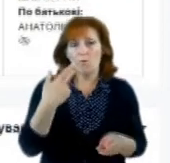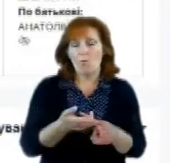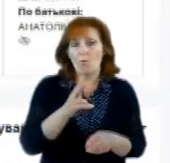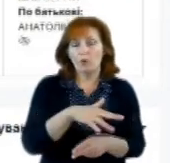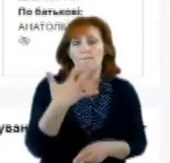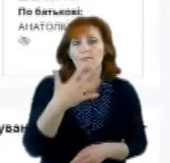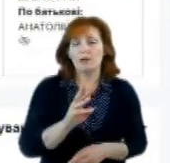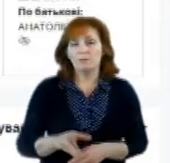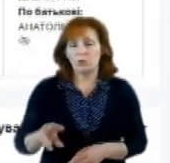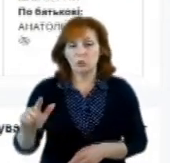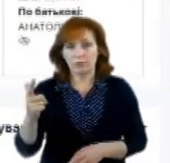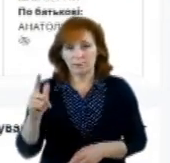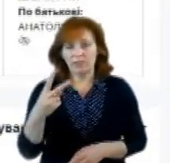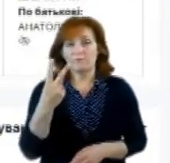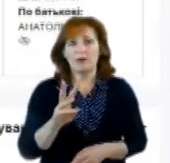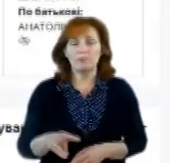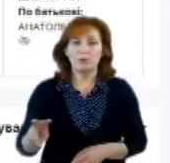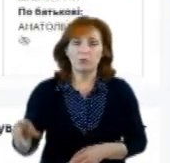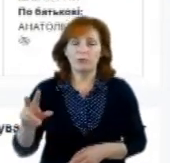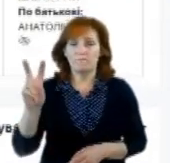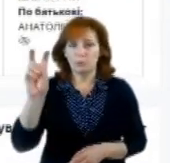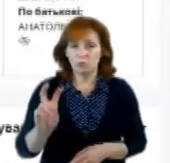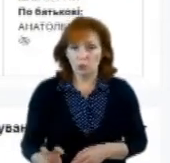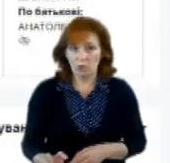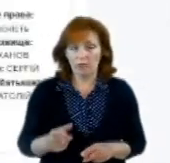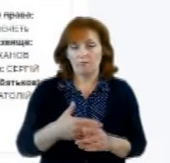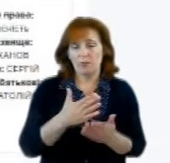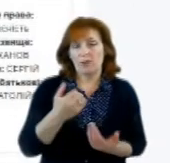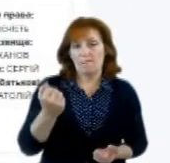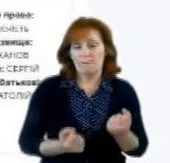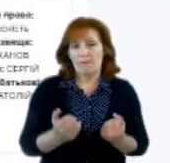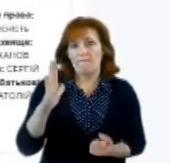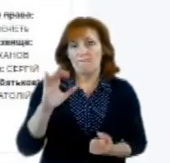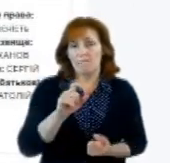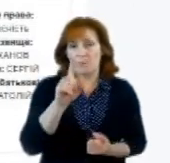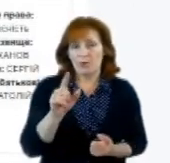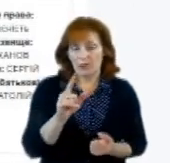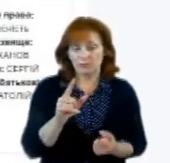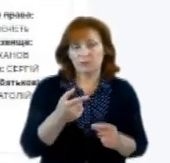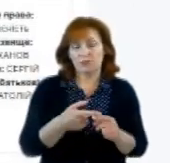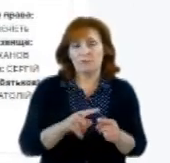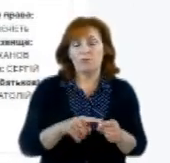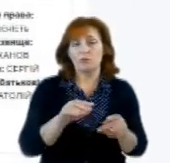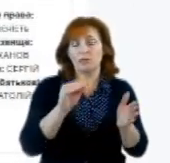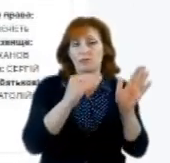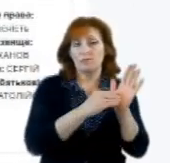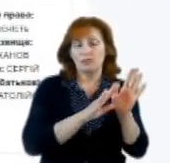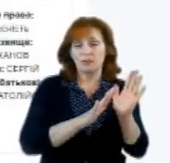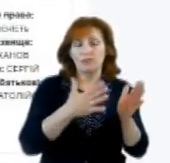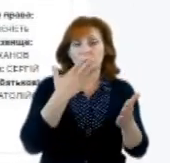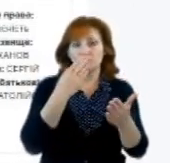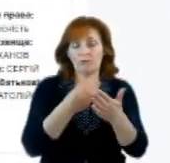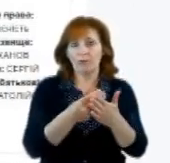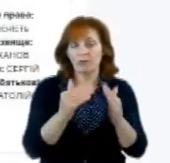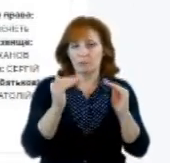мільйони у доларах. Володіє автомобілем ВАЗ-2103, за даними ЧЕСНО, не зазначив в декларації своє житло. Суханов –